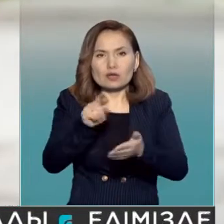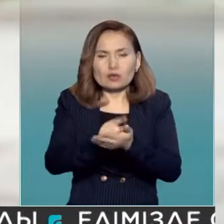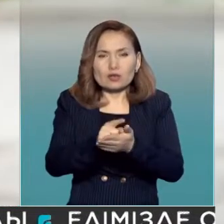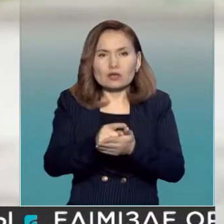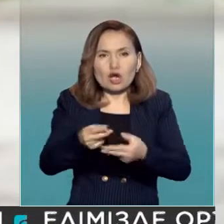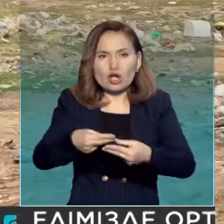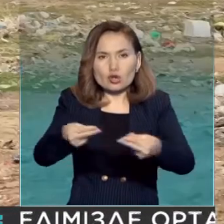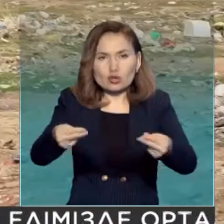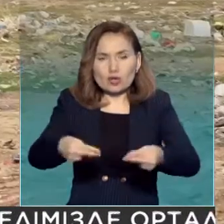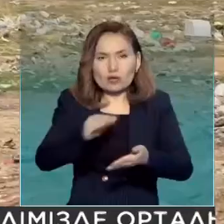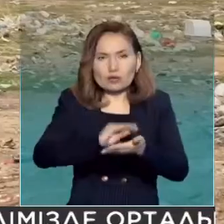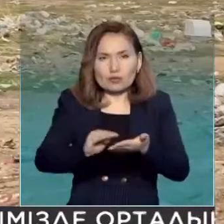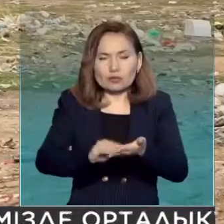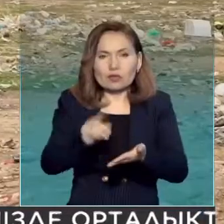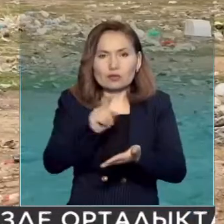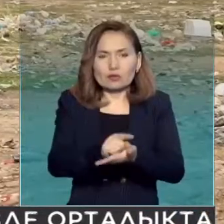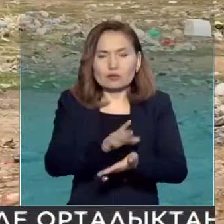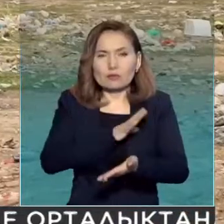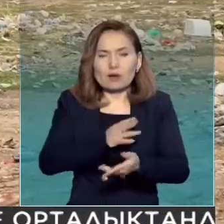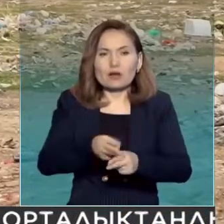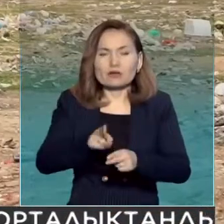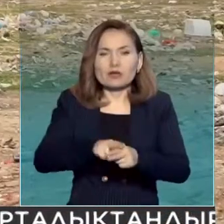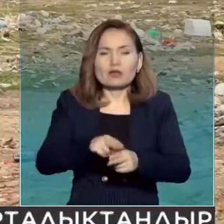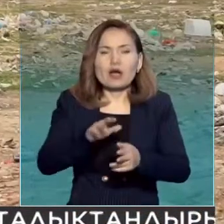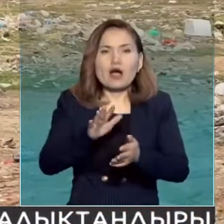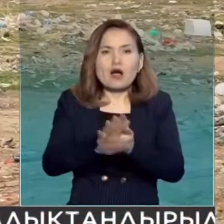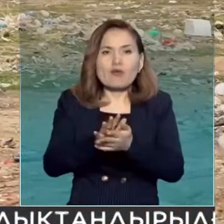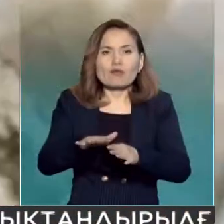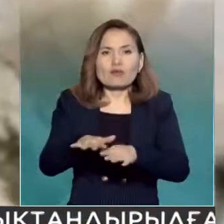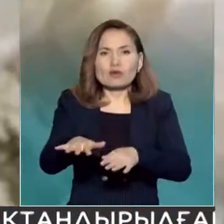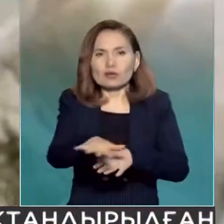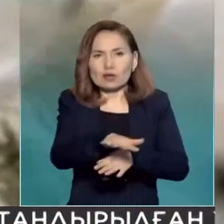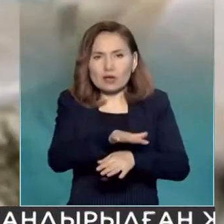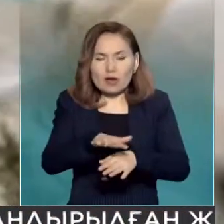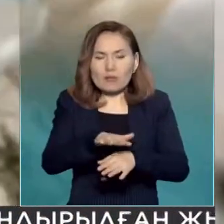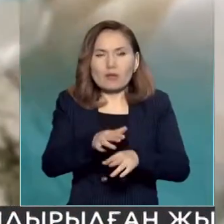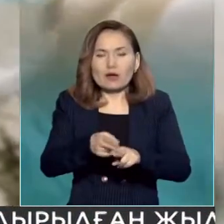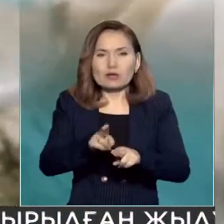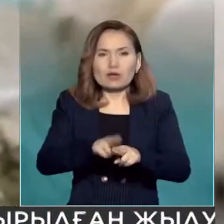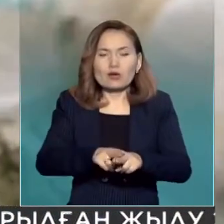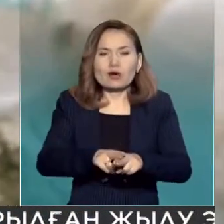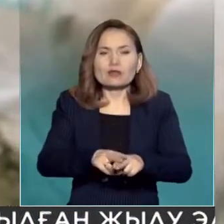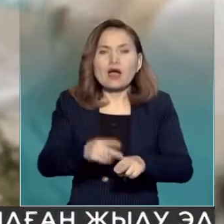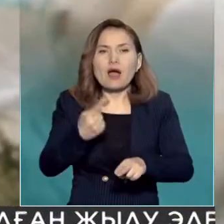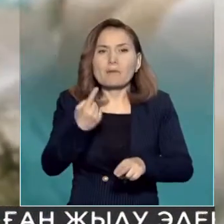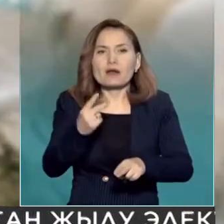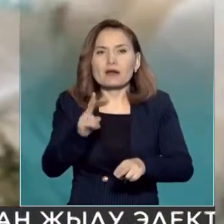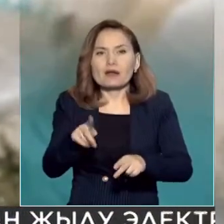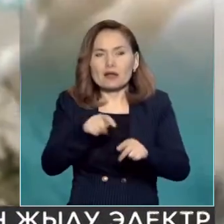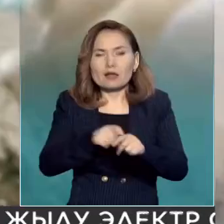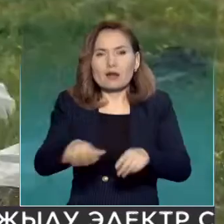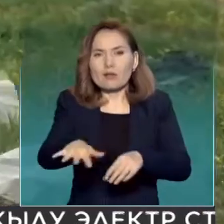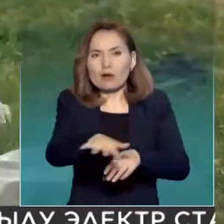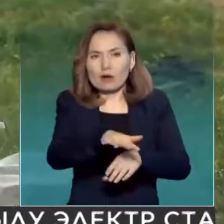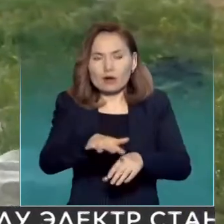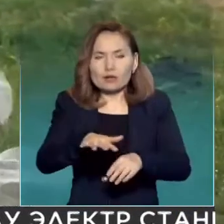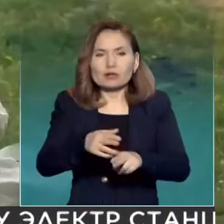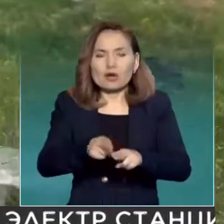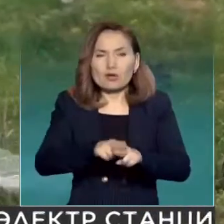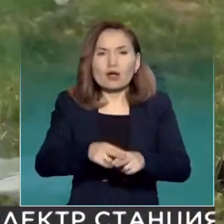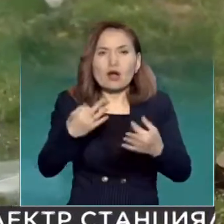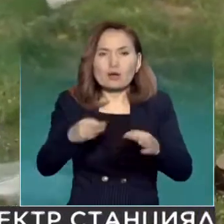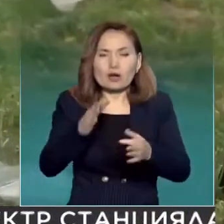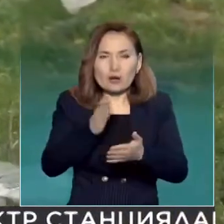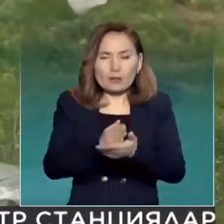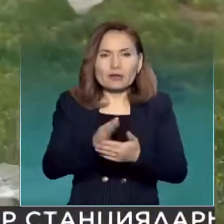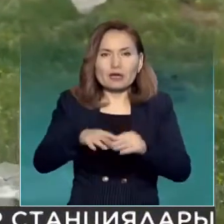түсіріп отырады. Иә, қоқыс алаңының орналасқан жері заңды. Яғни елді мекеннен бір шақырым асса болды, салуға рұқсат бар. Бұл